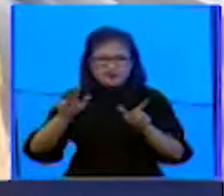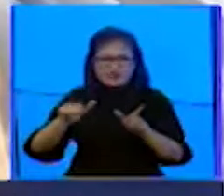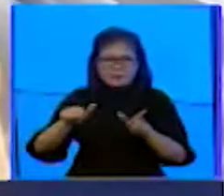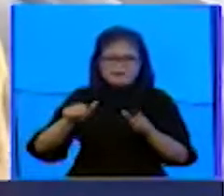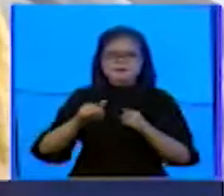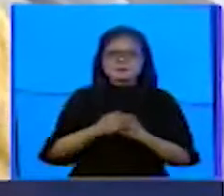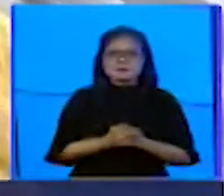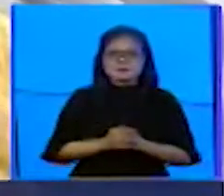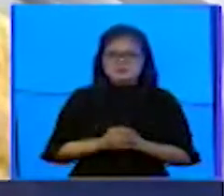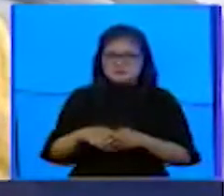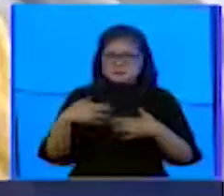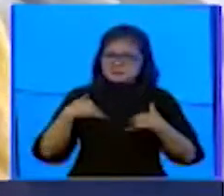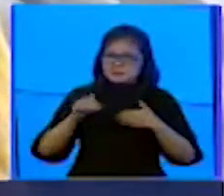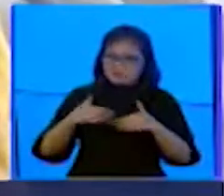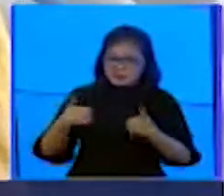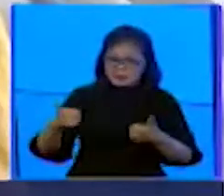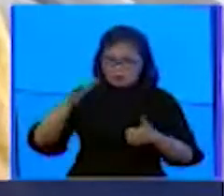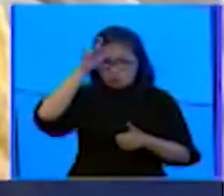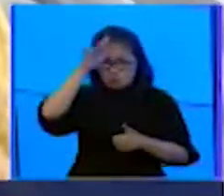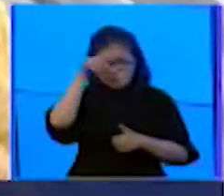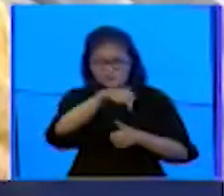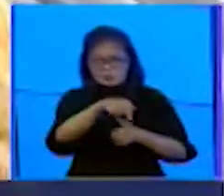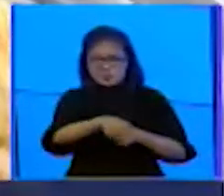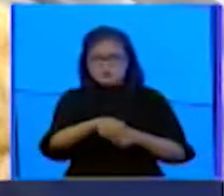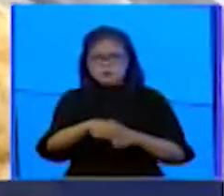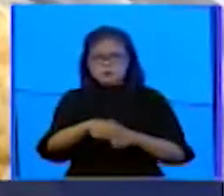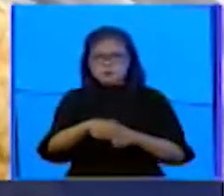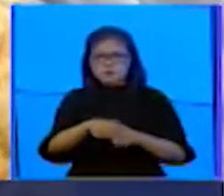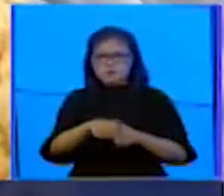Saya berharap kalau memang tidak terpaksa,